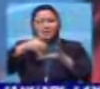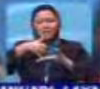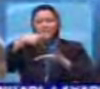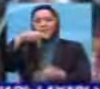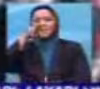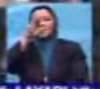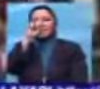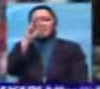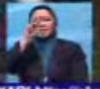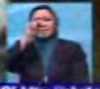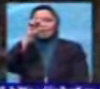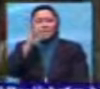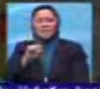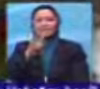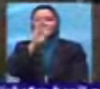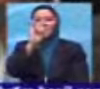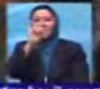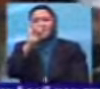ini.